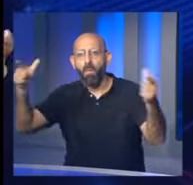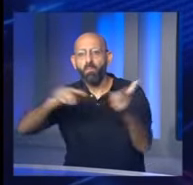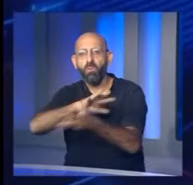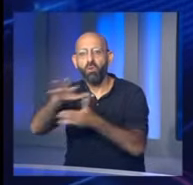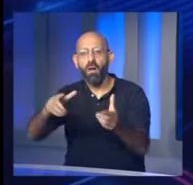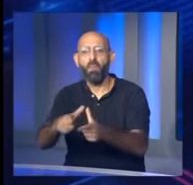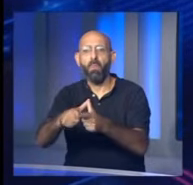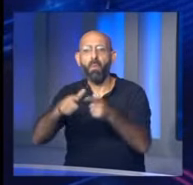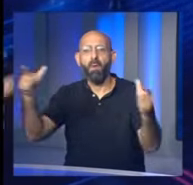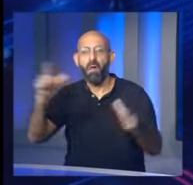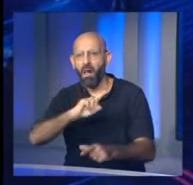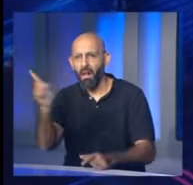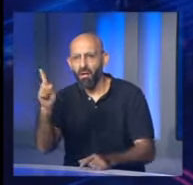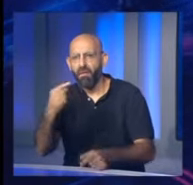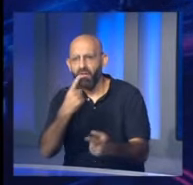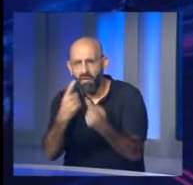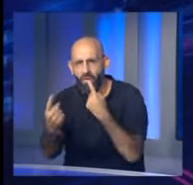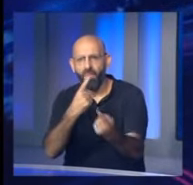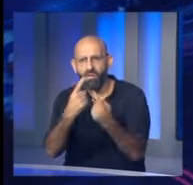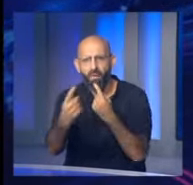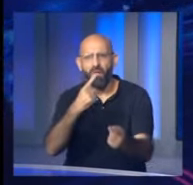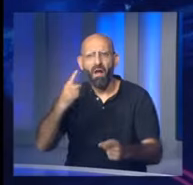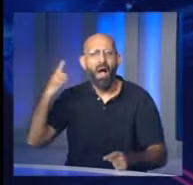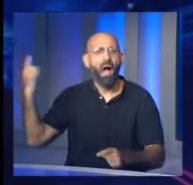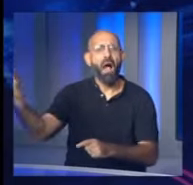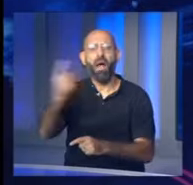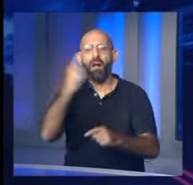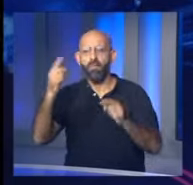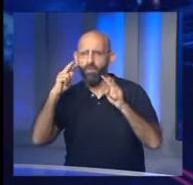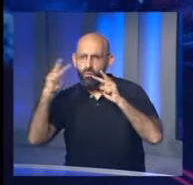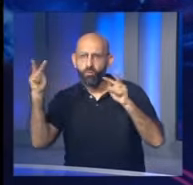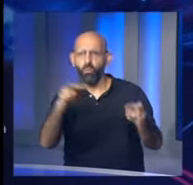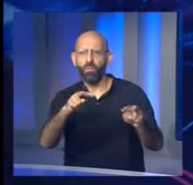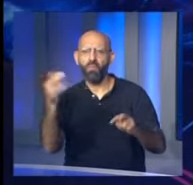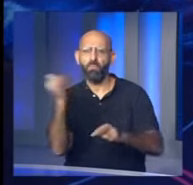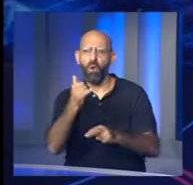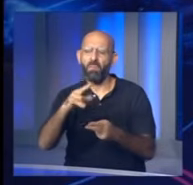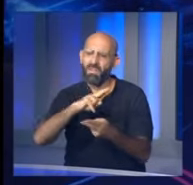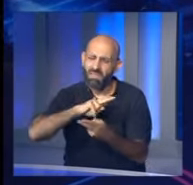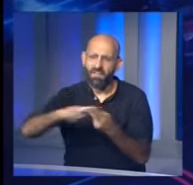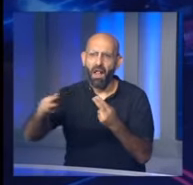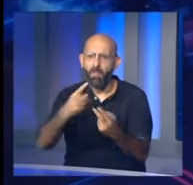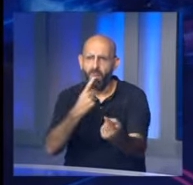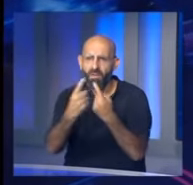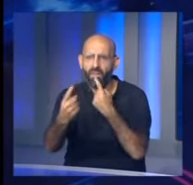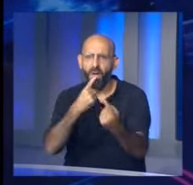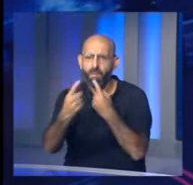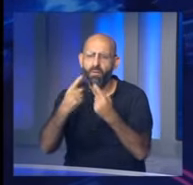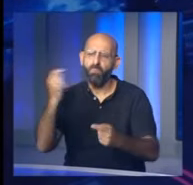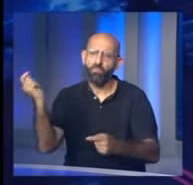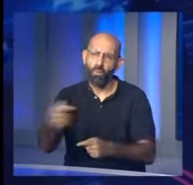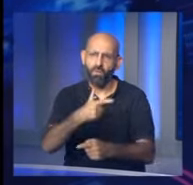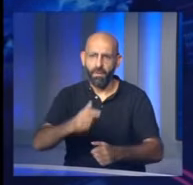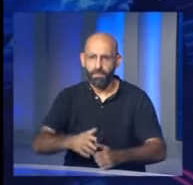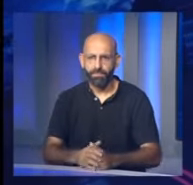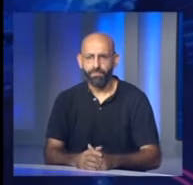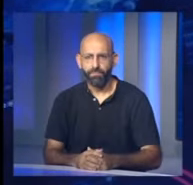لاننا نخشى اذا ما تطورت الامور ان تتوسع رقعه المواجهات لتطال المنطقه